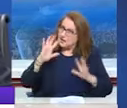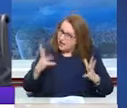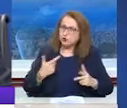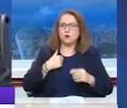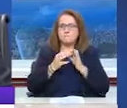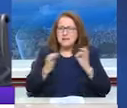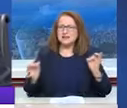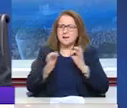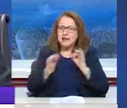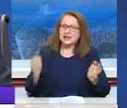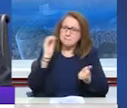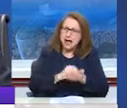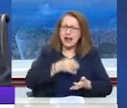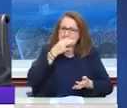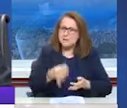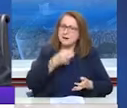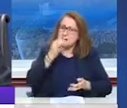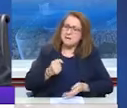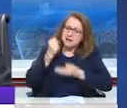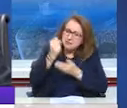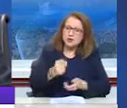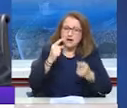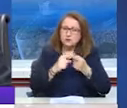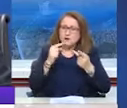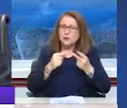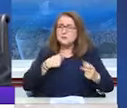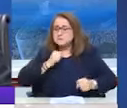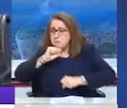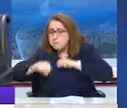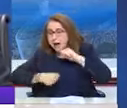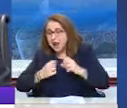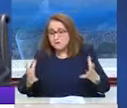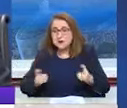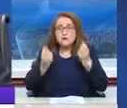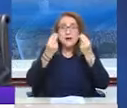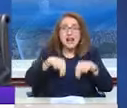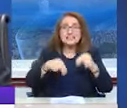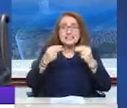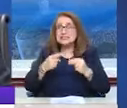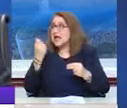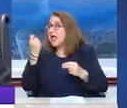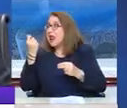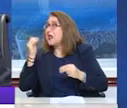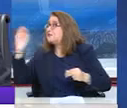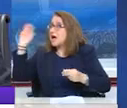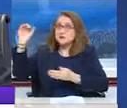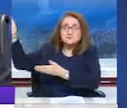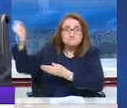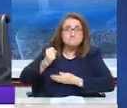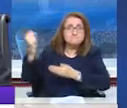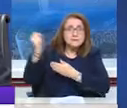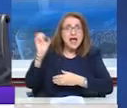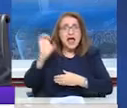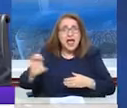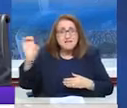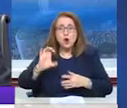ψάχνουμε να βρούμε τις βέλτιστες λύσεις και όποια χρήματα μπορούμε να βρούμε από όποιο σημείο, είτε των κοινοτικών κονδυλίων είτε